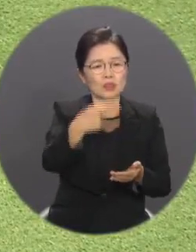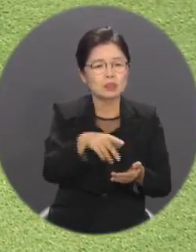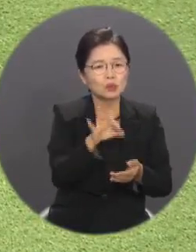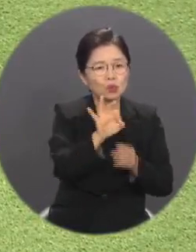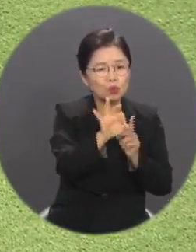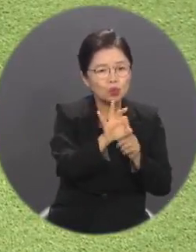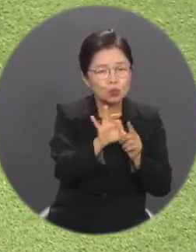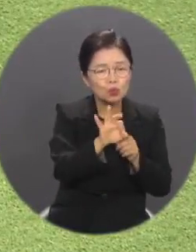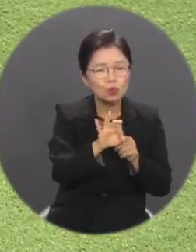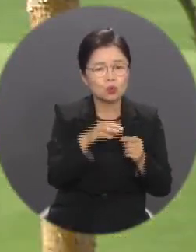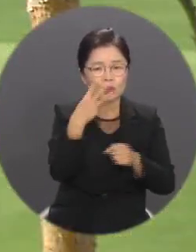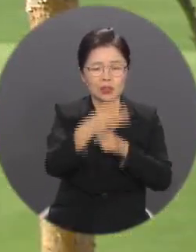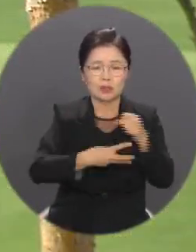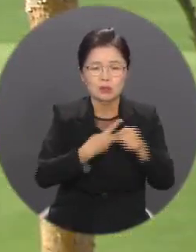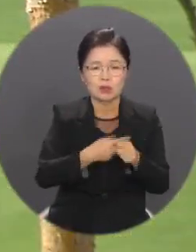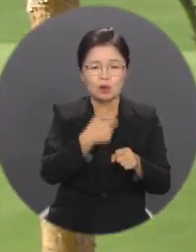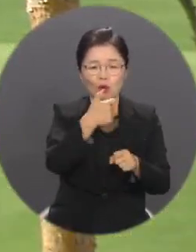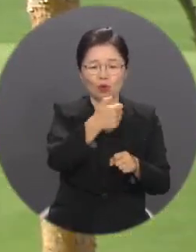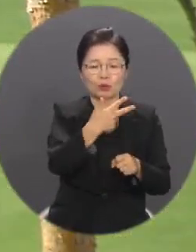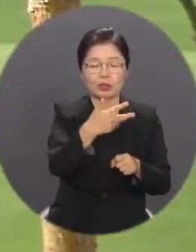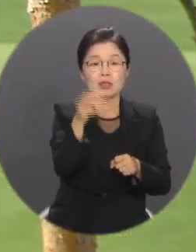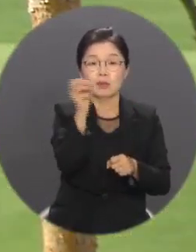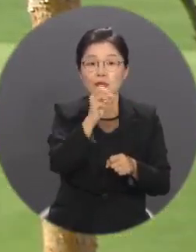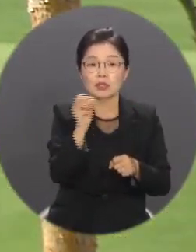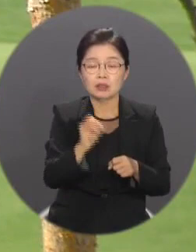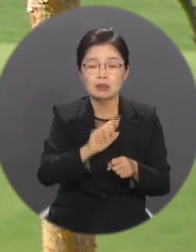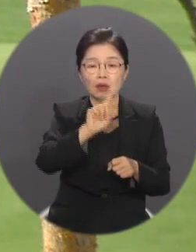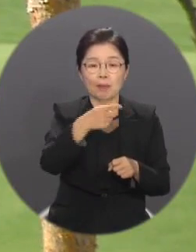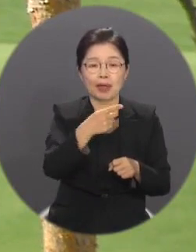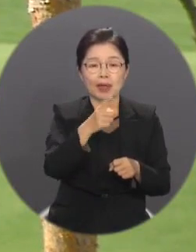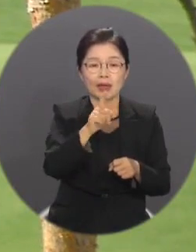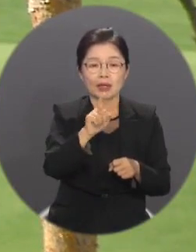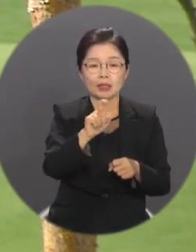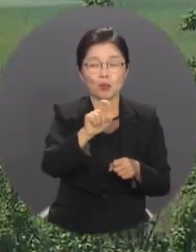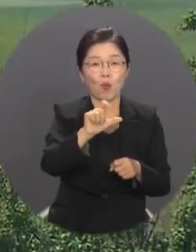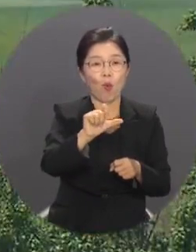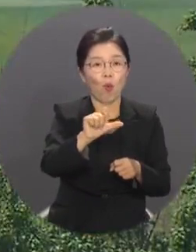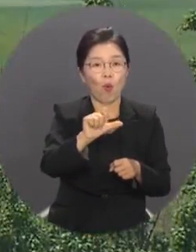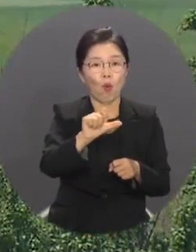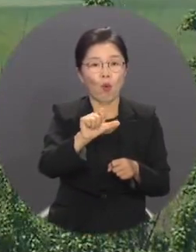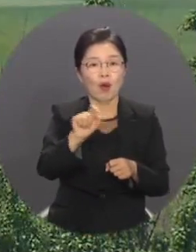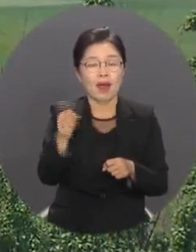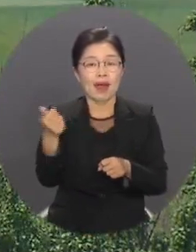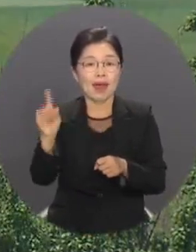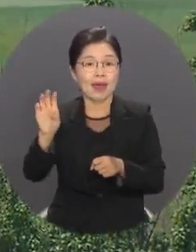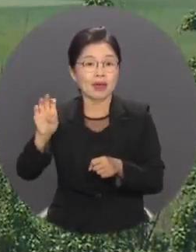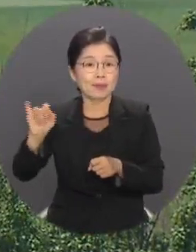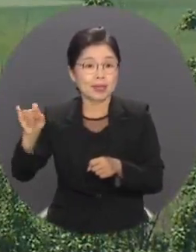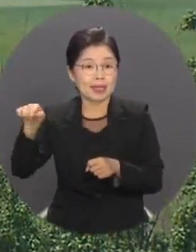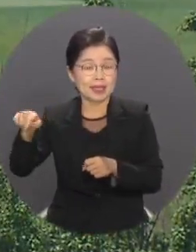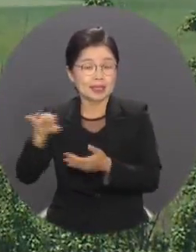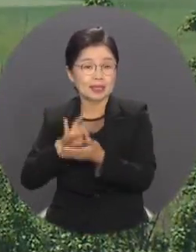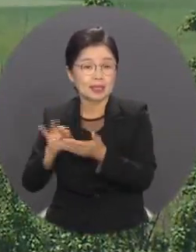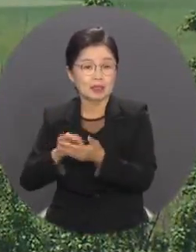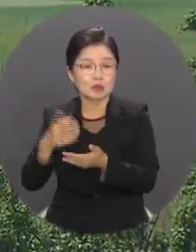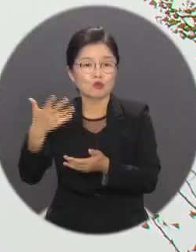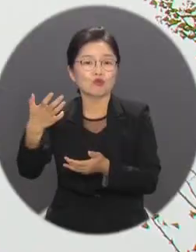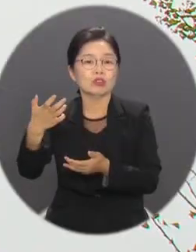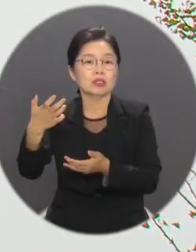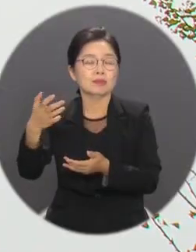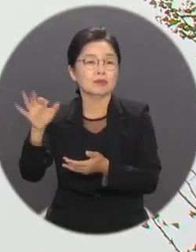값은 3년간 57% 가 올라 올해 115원 해피니스 골프장은 23% 뭐 오른 90 원